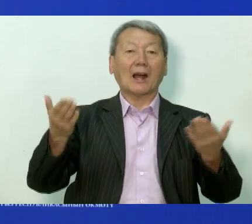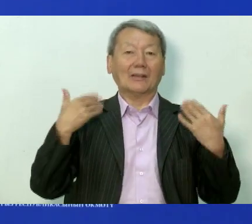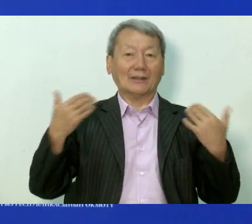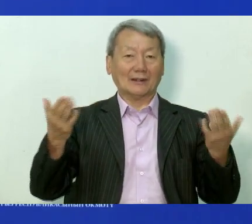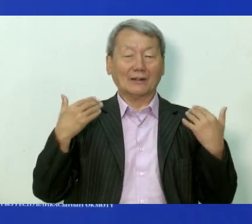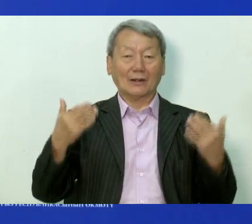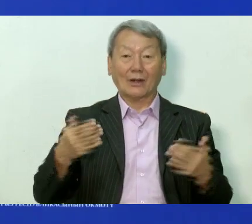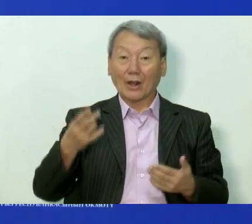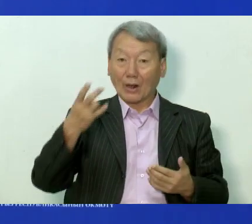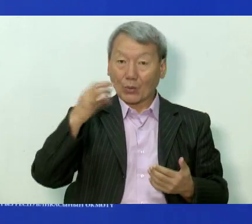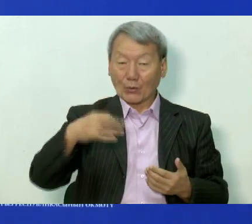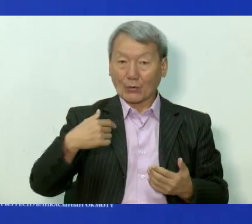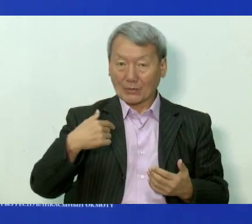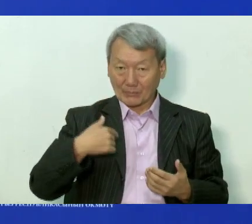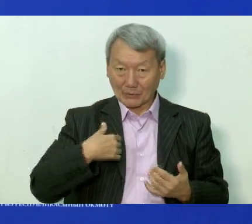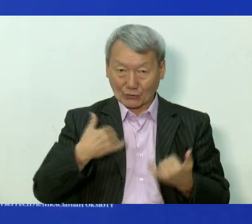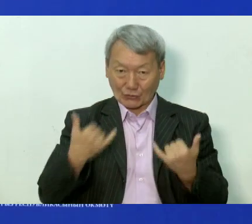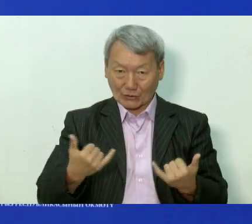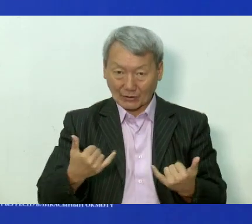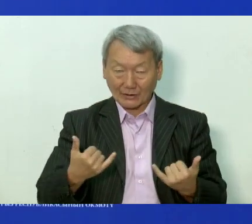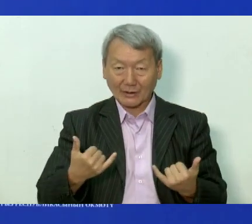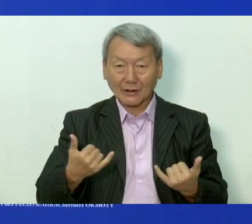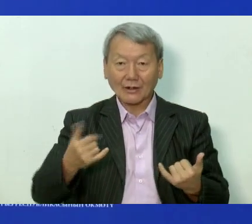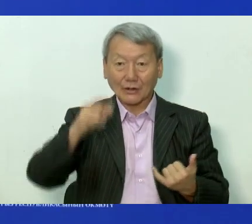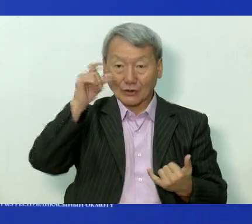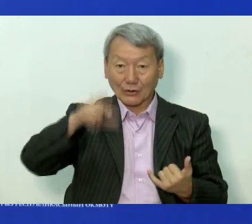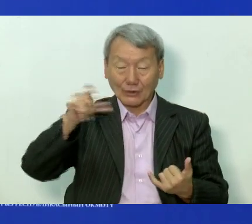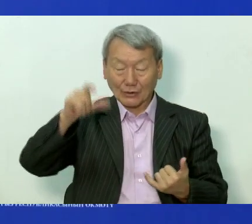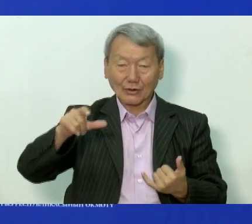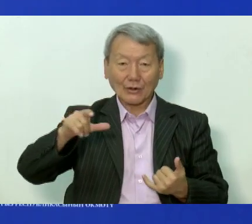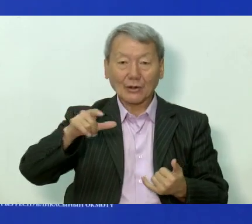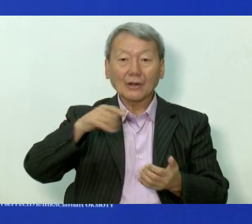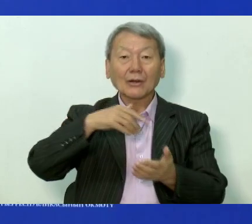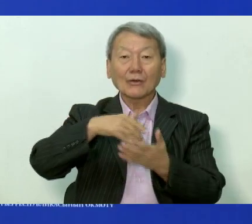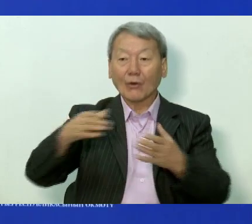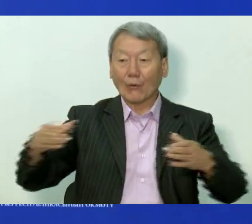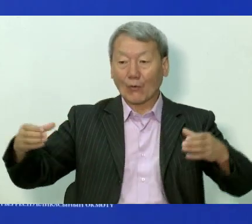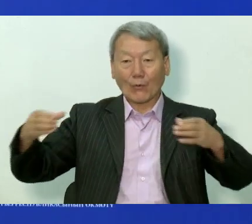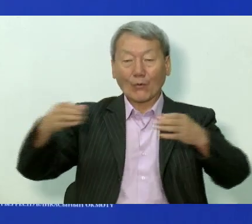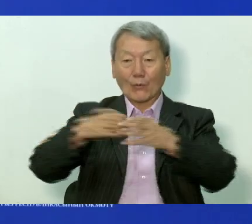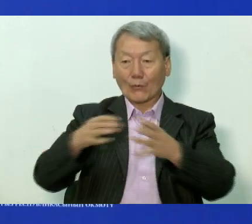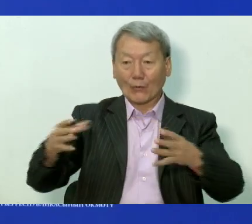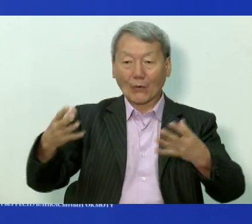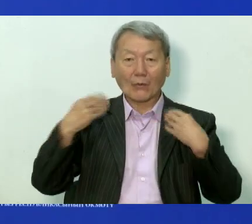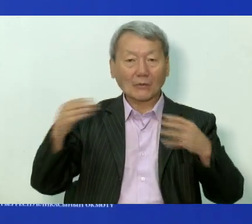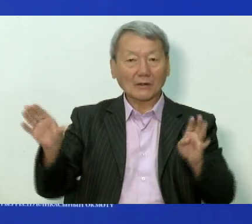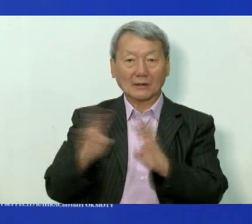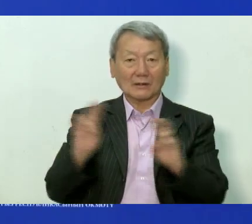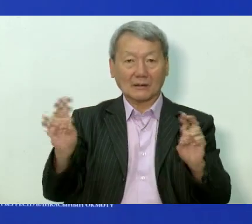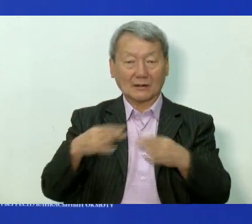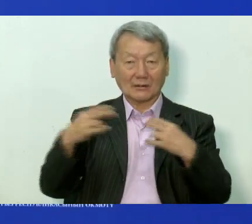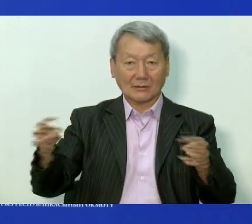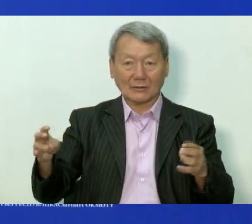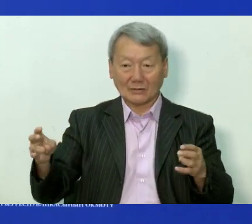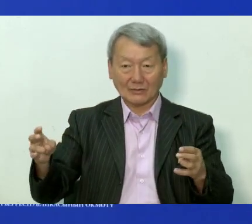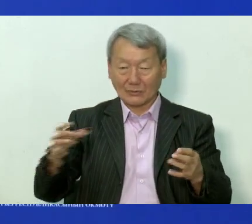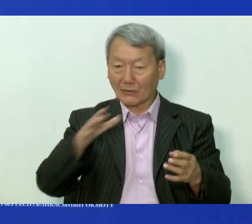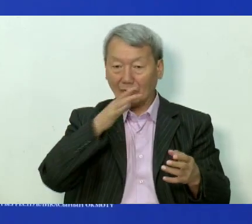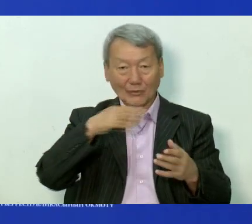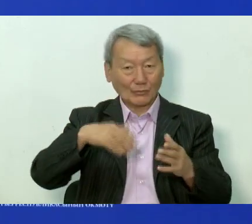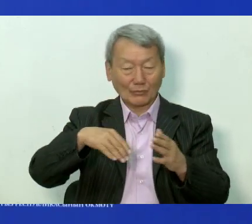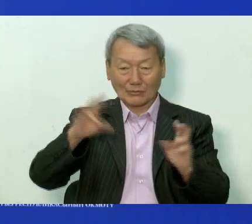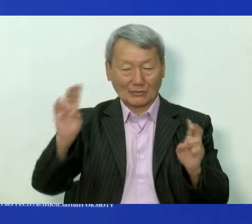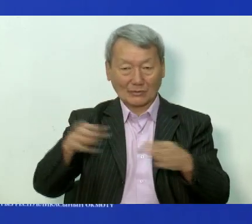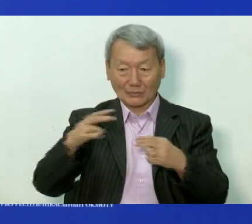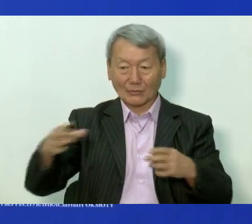Однако мы настаиваем на том, чтобы граждане отказались от коллективного отдыха. Сейчас не самое лучшее время